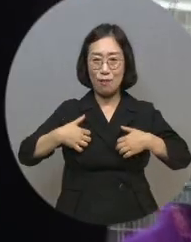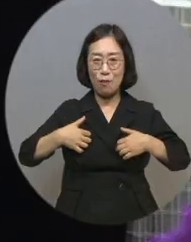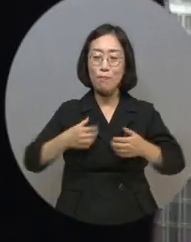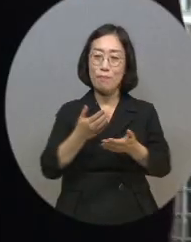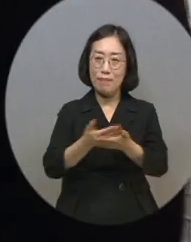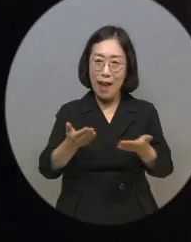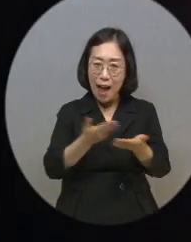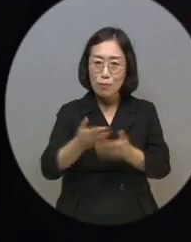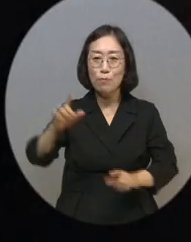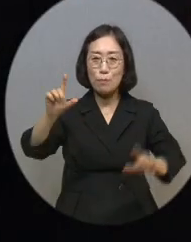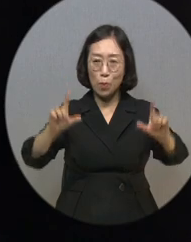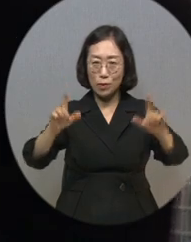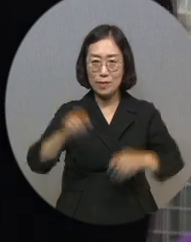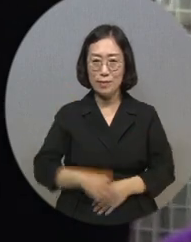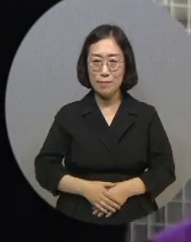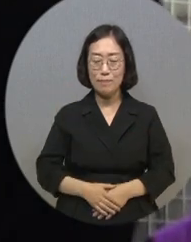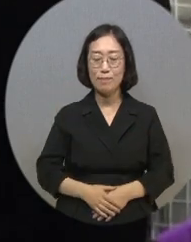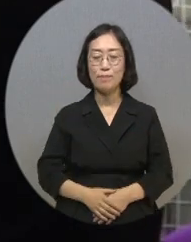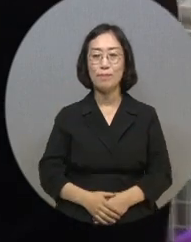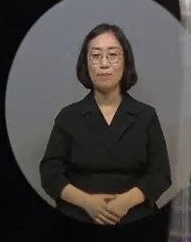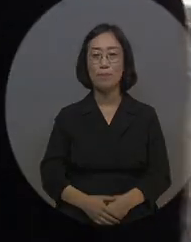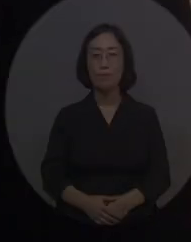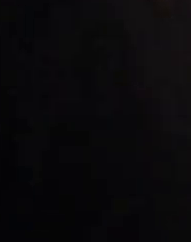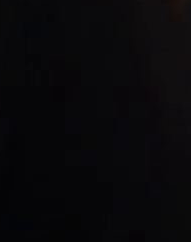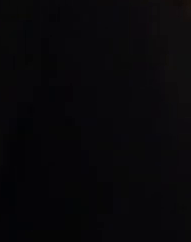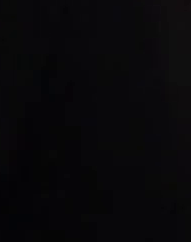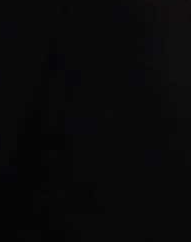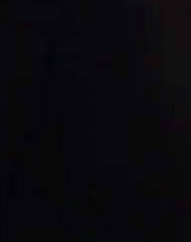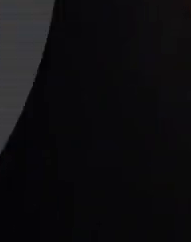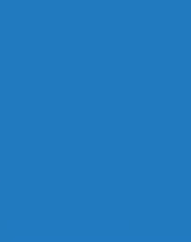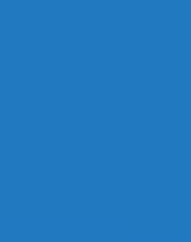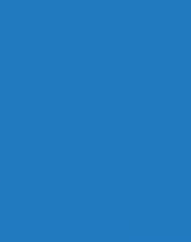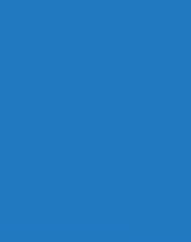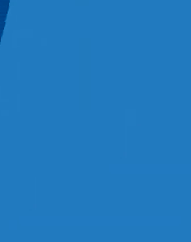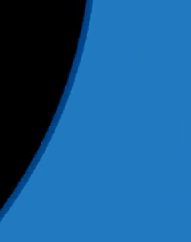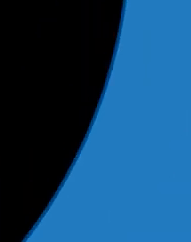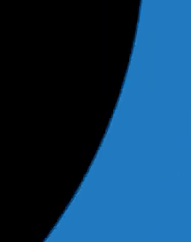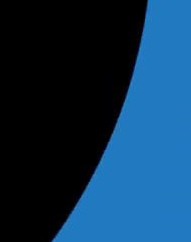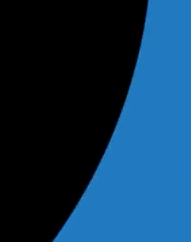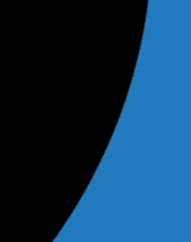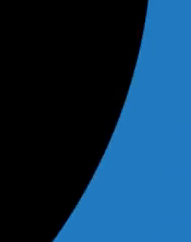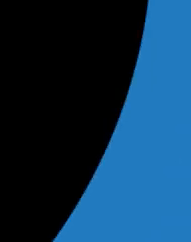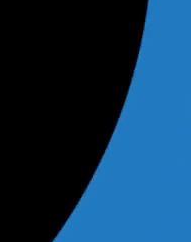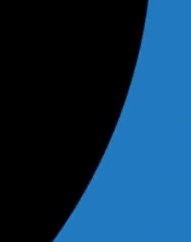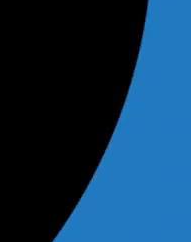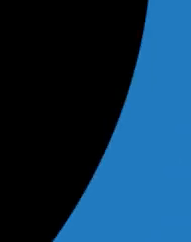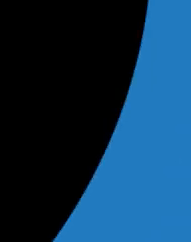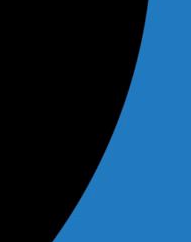시간이 되고 있습니다. 복지TV 경기방송 정우선입니다.